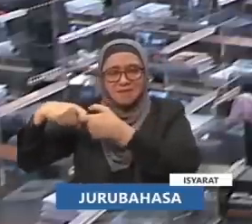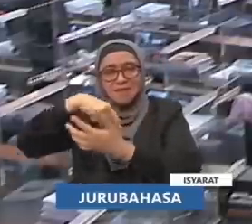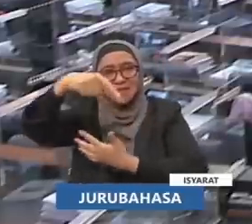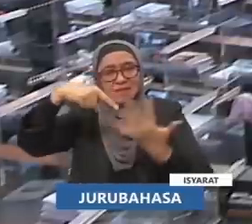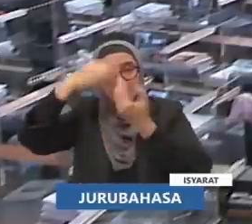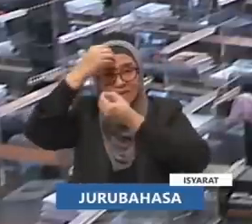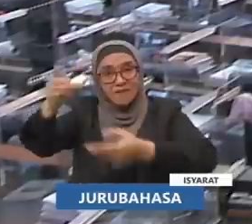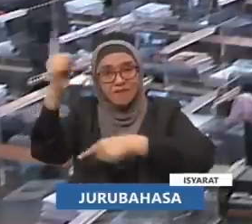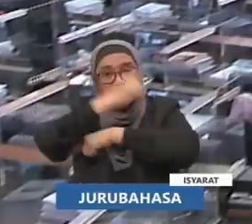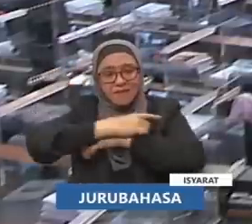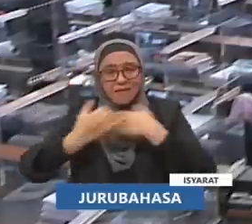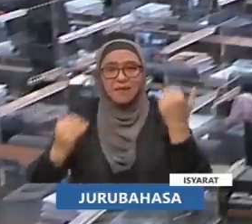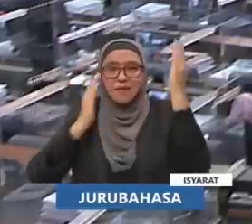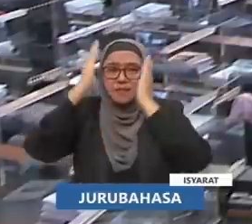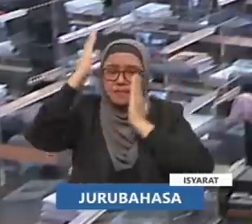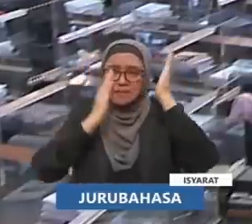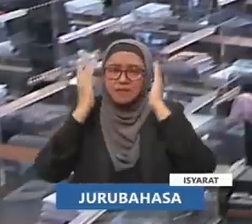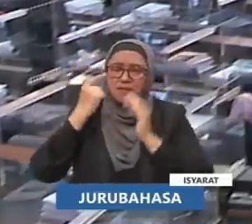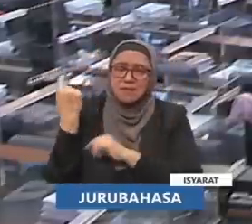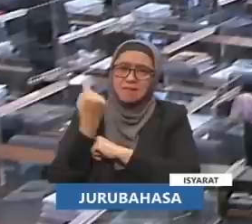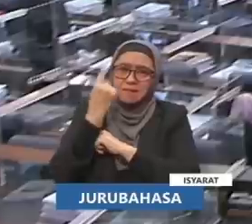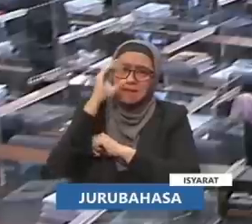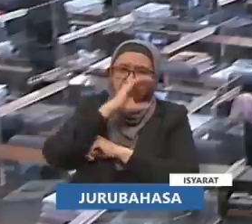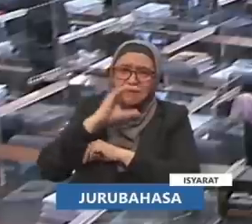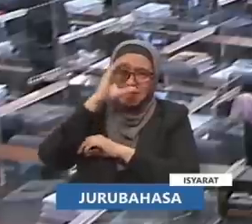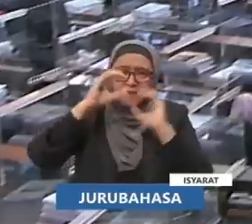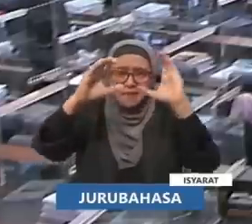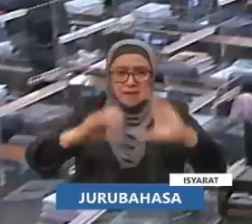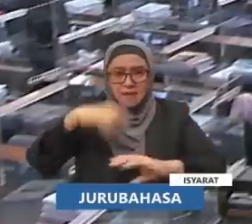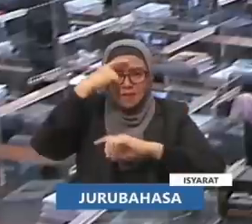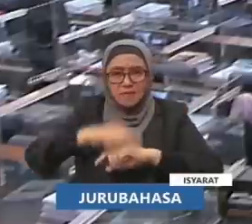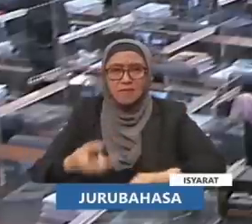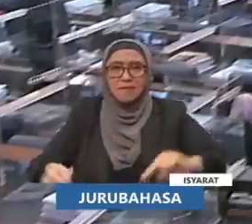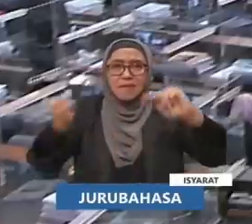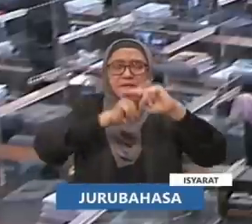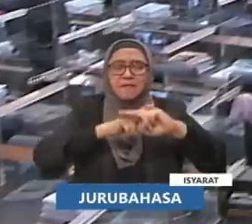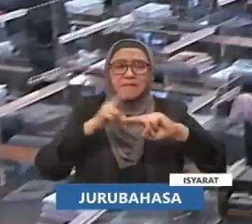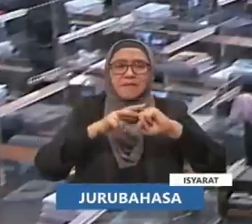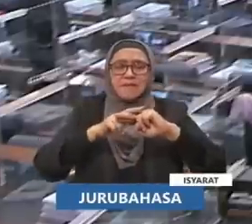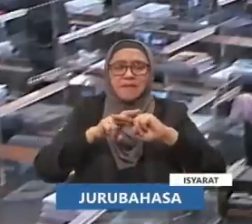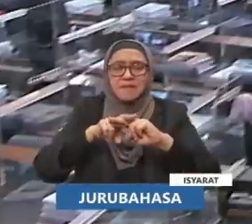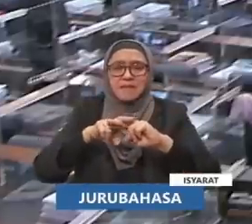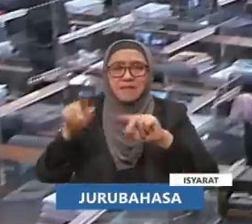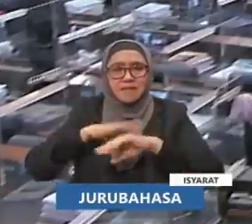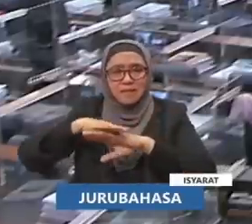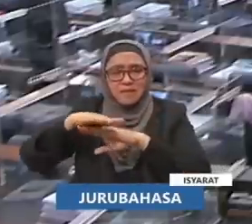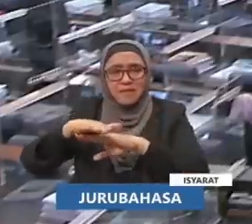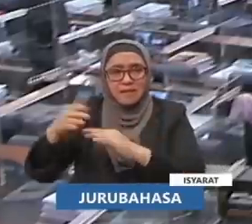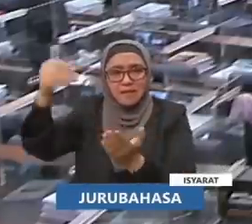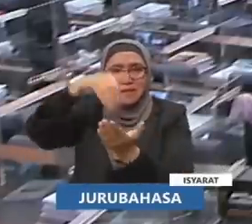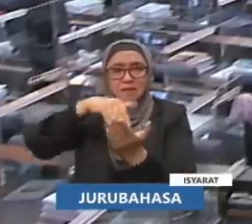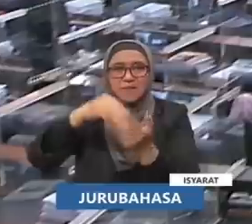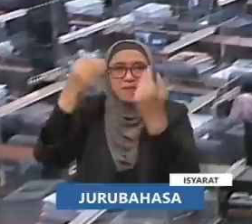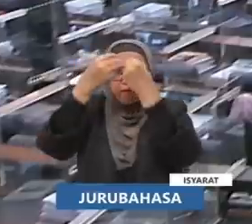Kerajaan boleh memikirkan projek-projek bagaimana untuk memproses bahan-bahan mentah ini. Ya?